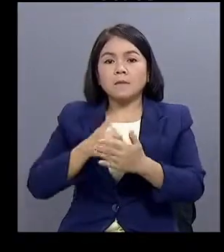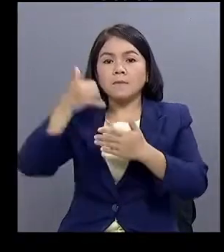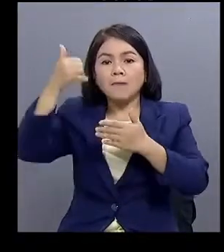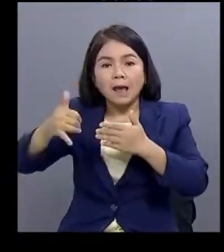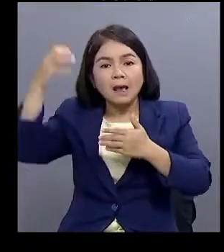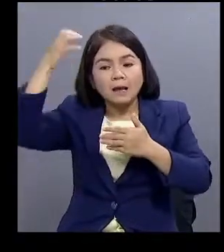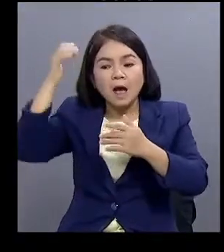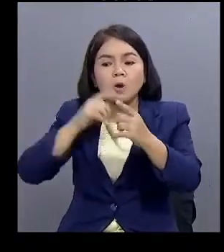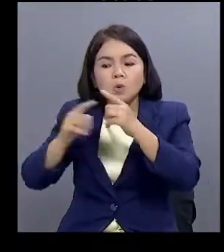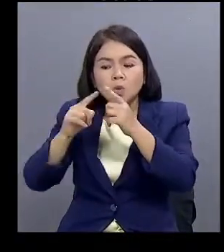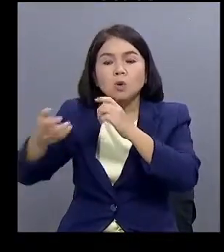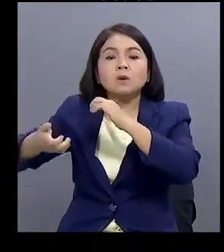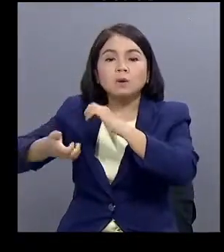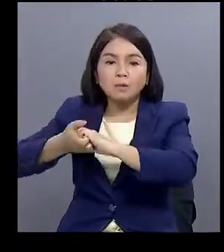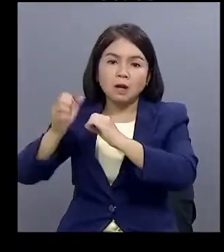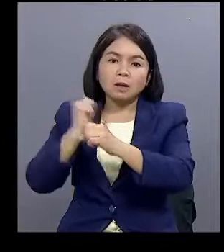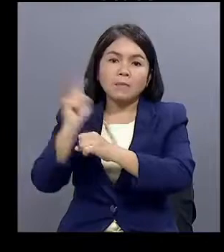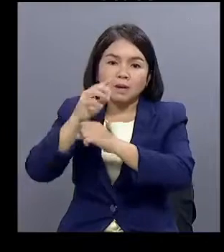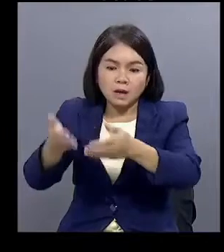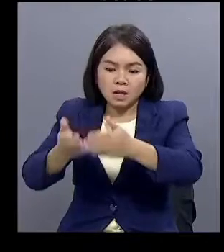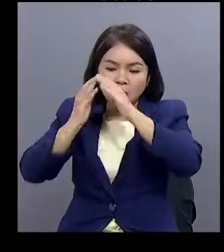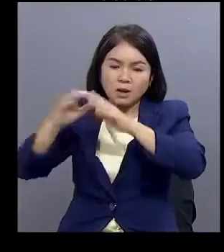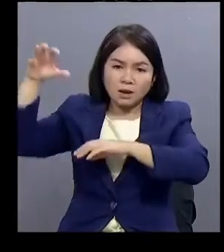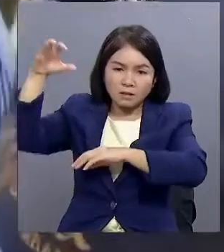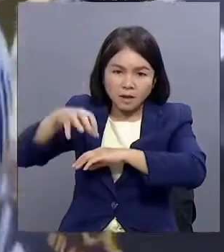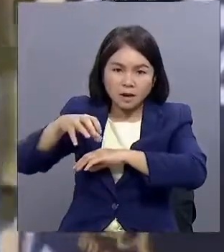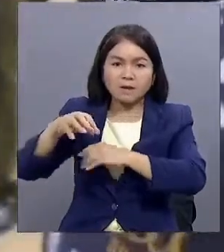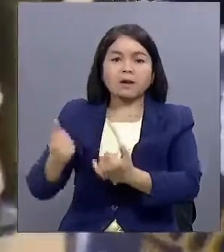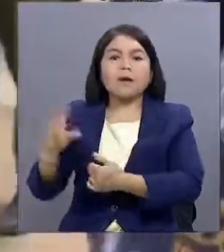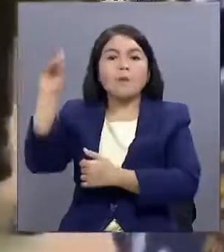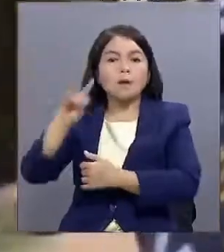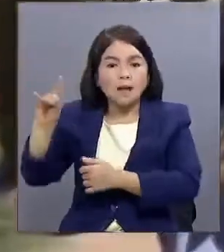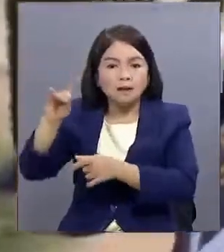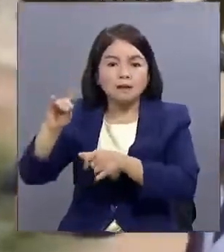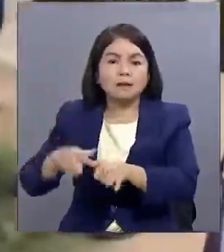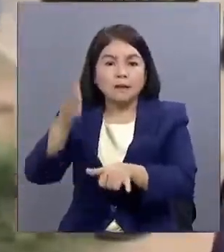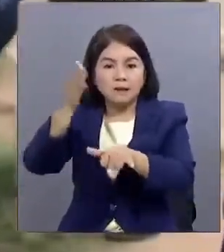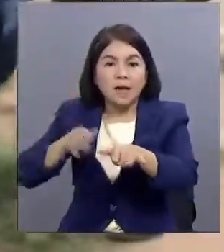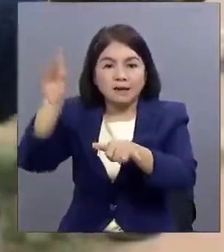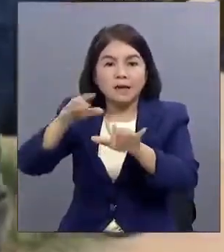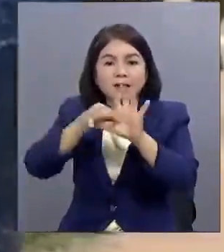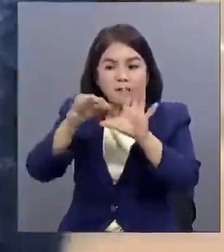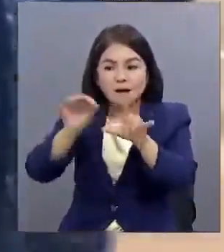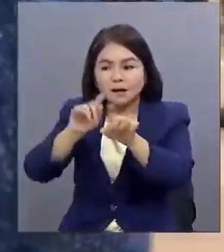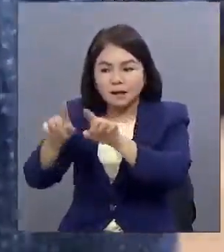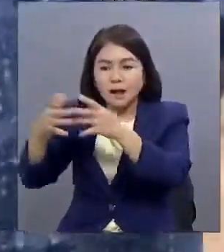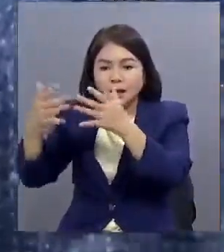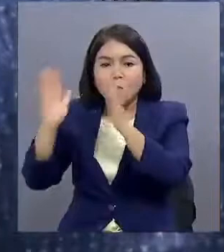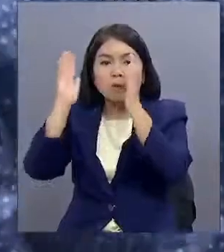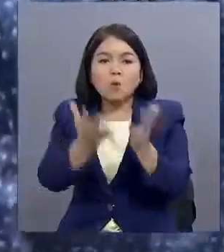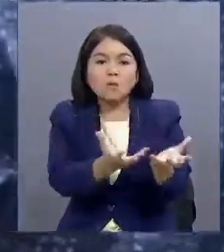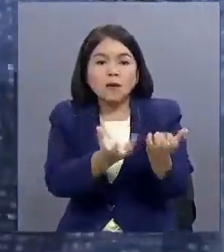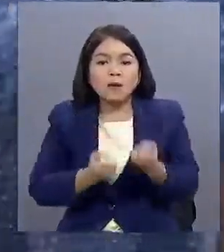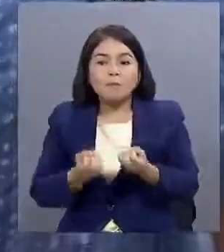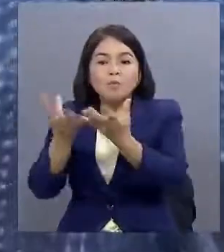กับหุ้นส่วนที่จะร่วมกันสร้างโรงฆ่าสัตว์ในลาวจากนั้นก็มีชาวลาวนำรถมารับนายสิงแก้วไปพบนักธุรกิจจากจีนแต่